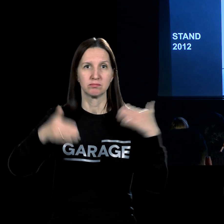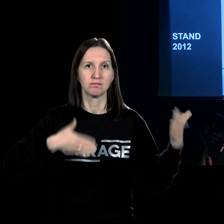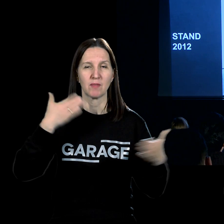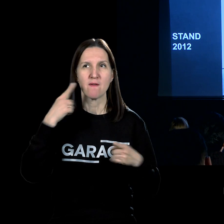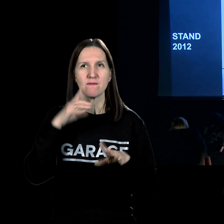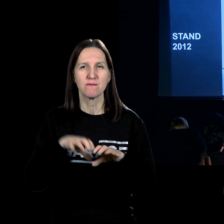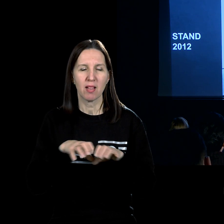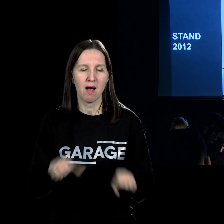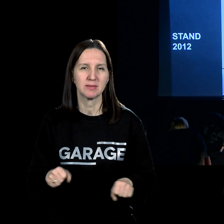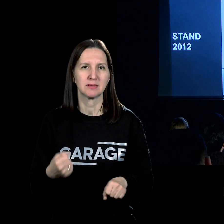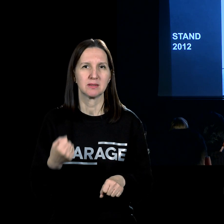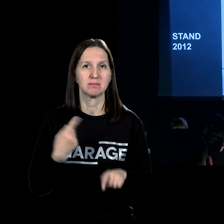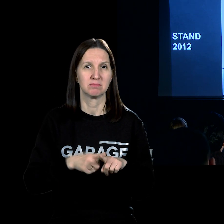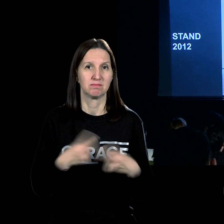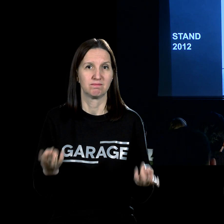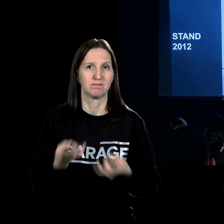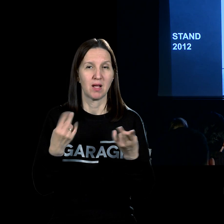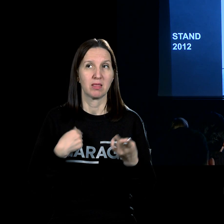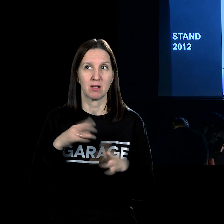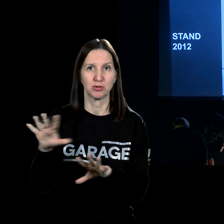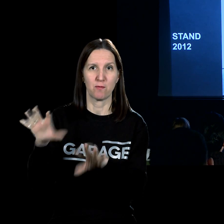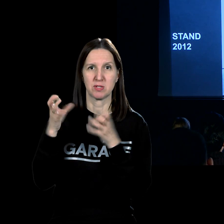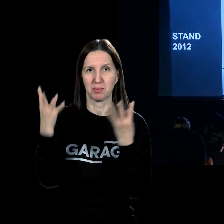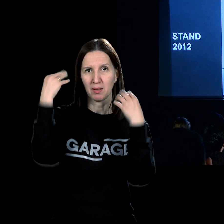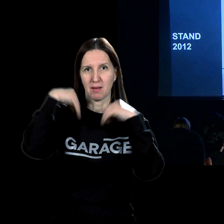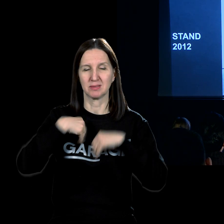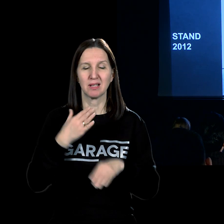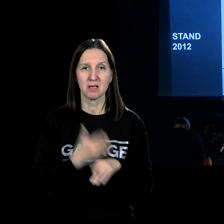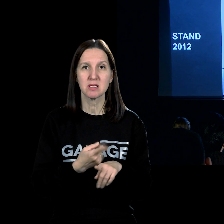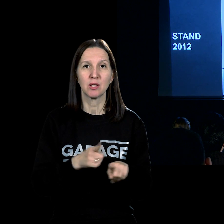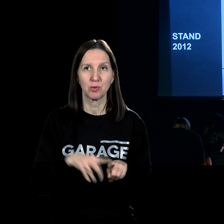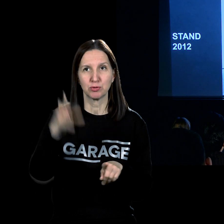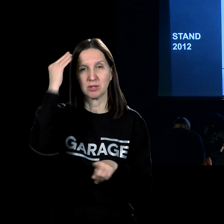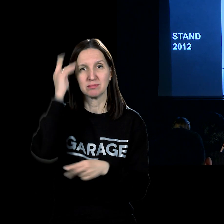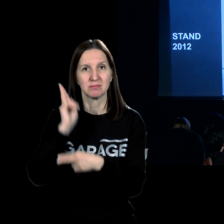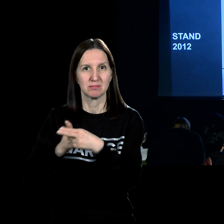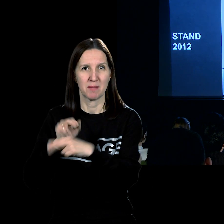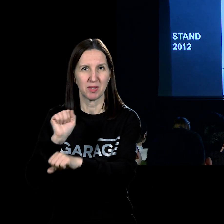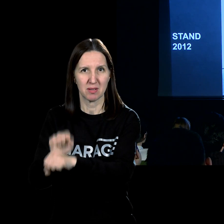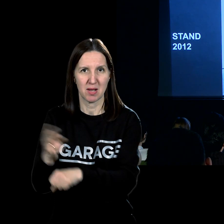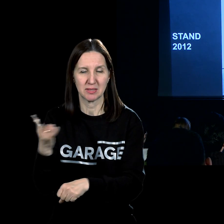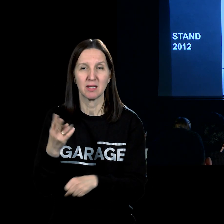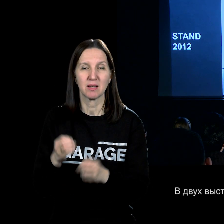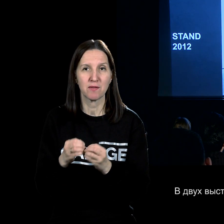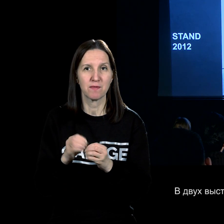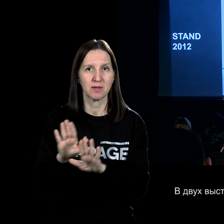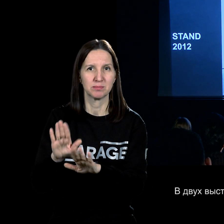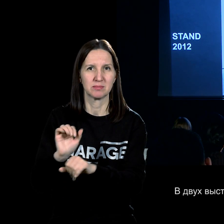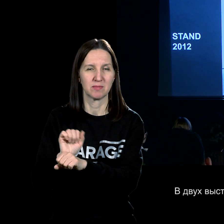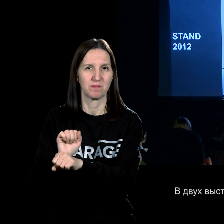власти, это все равно то, что течет через наше восприятие, это тоже те образы, которые надо затормозить и к которым надо вернуться.